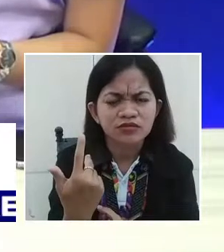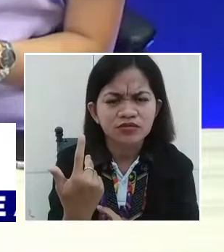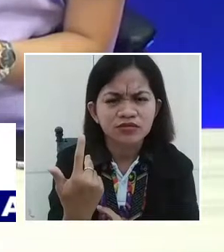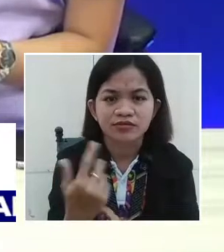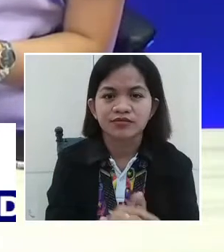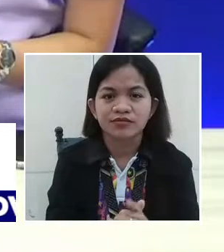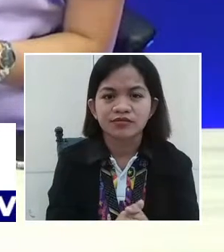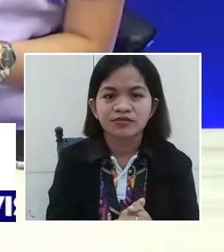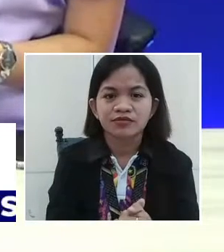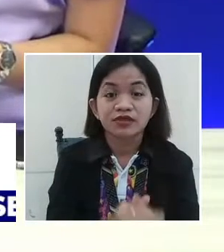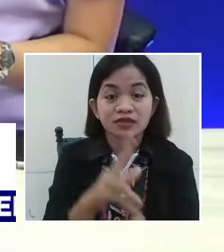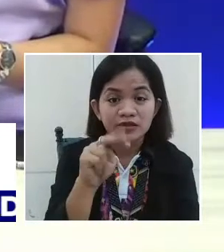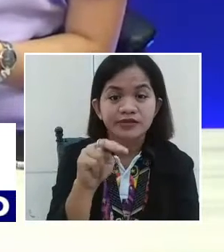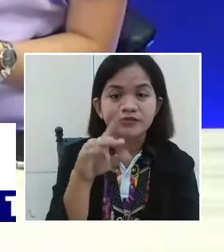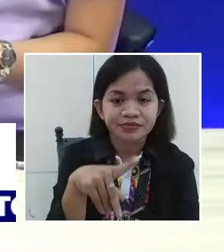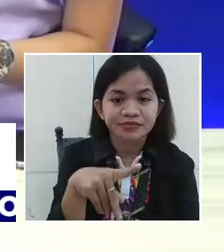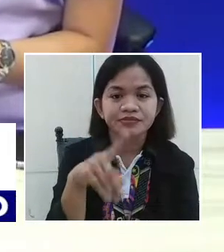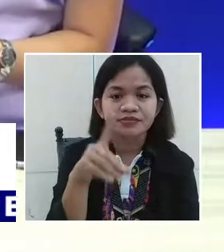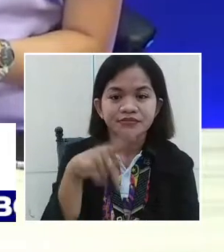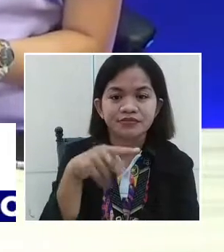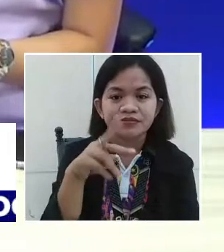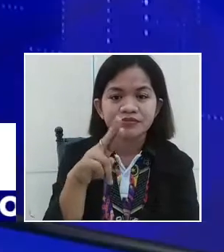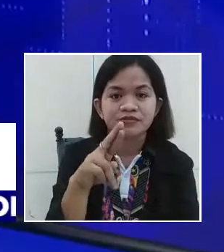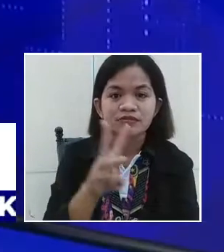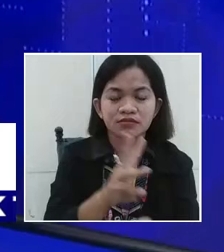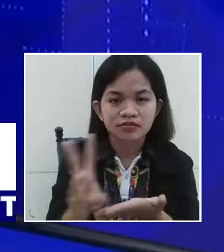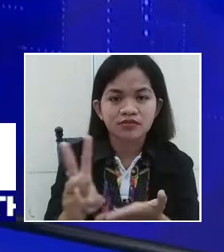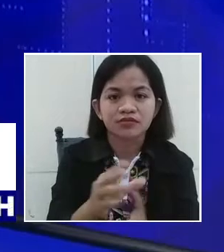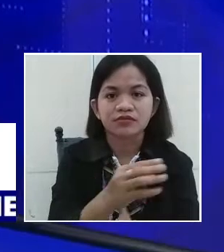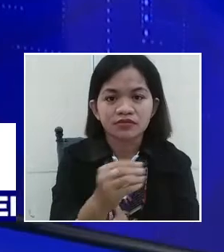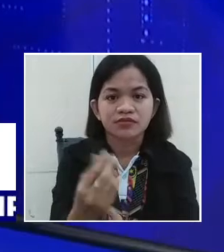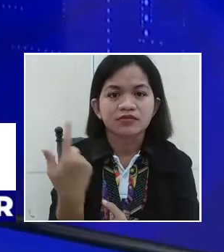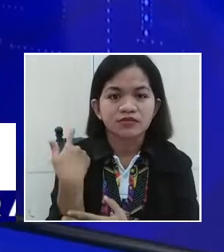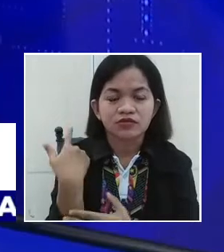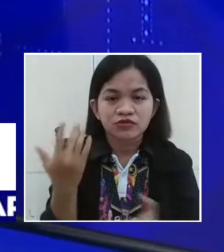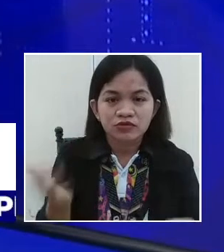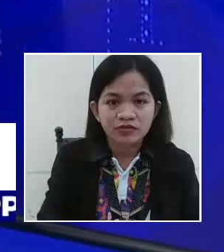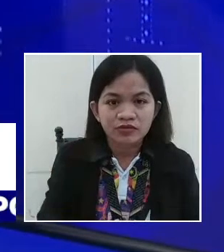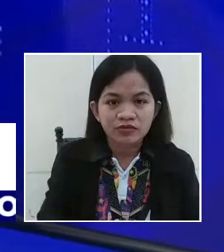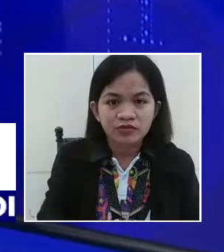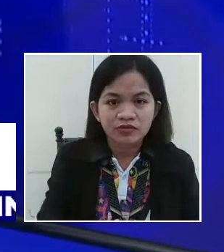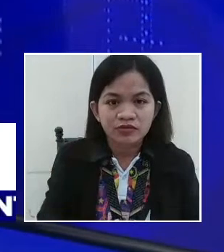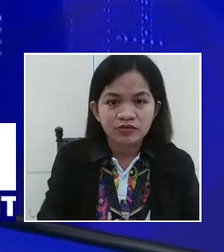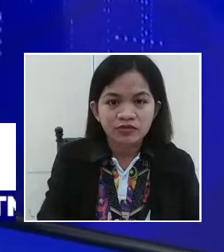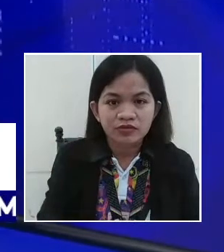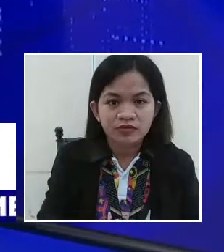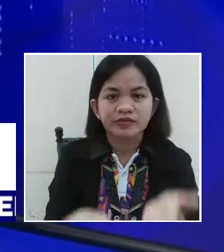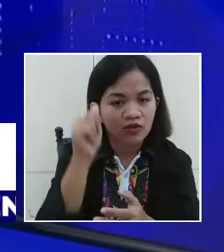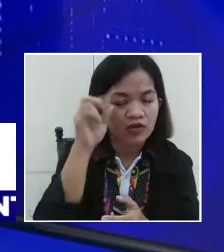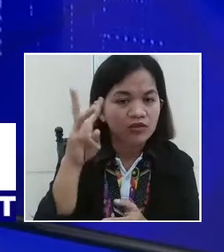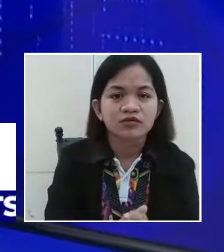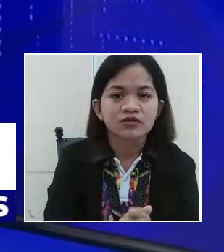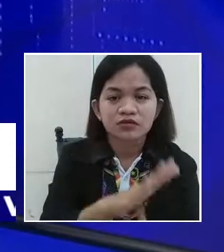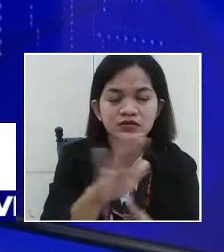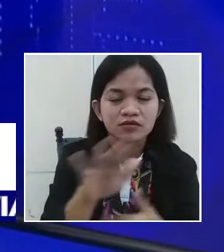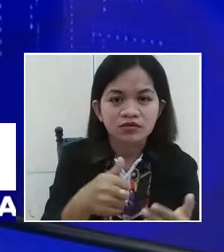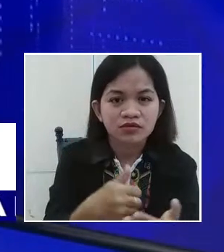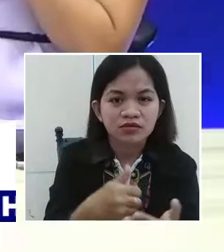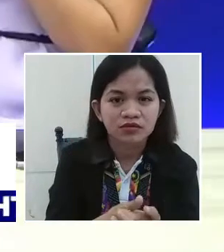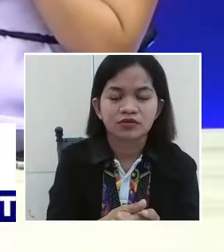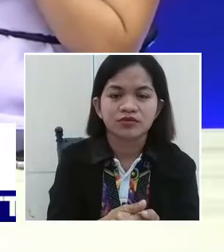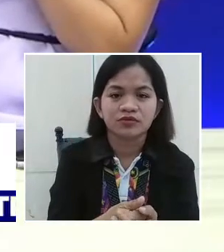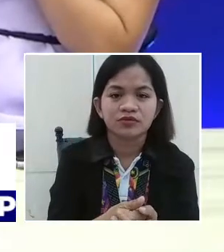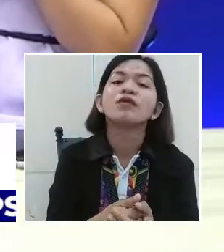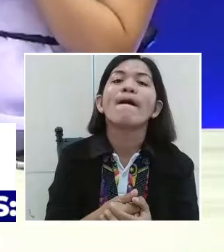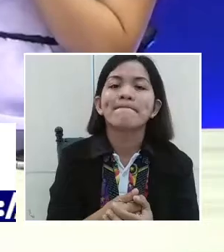NDPR Week observance. Actually, it's really again to raise awareness of the public on the plight of persons with disabilities. Yes,